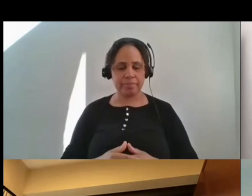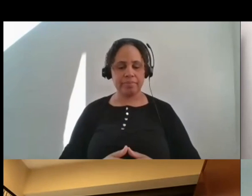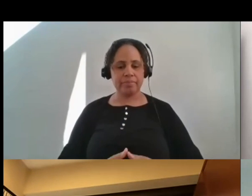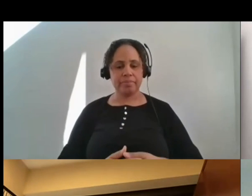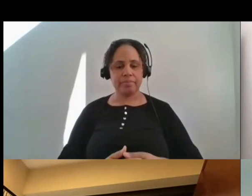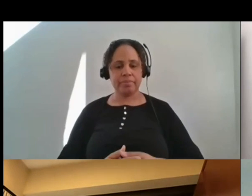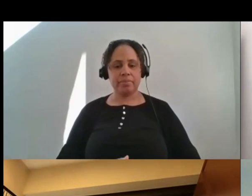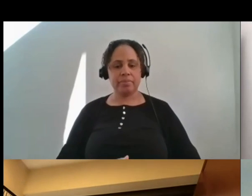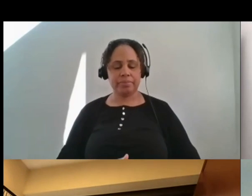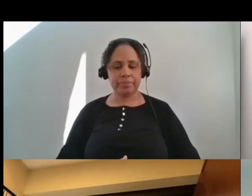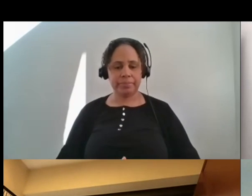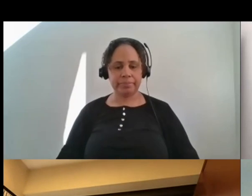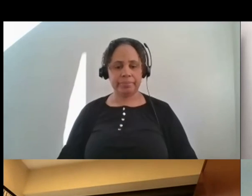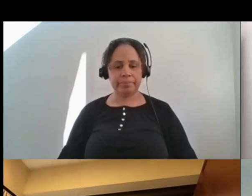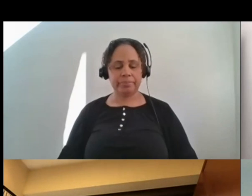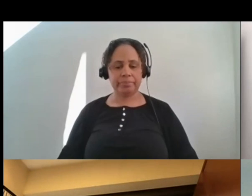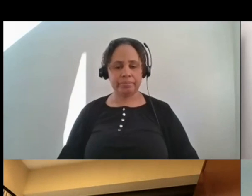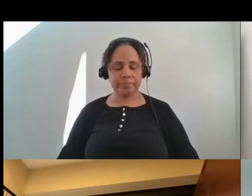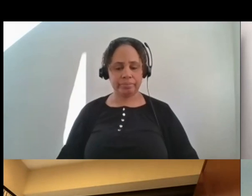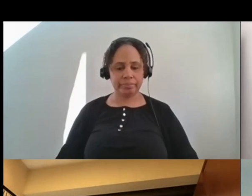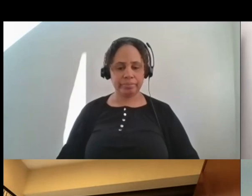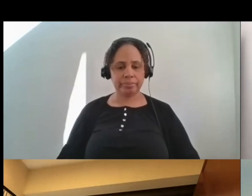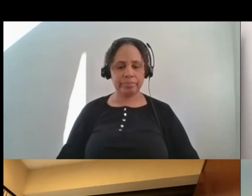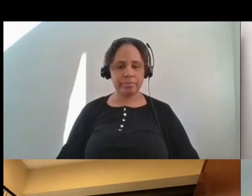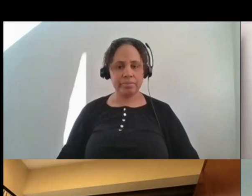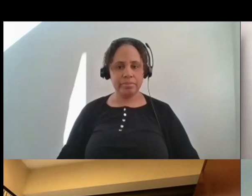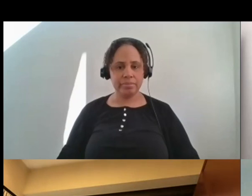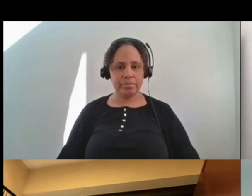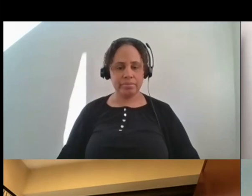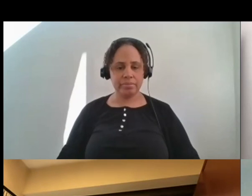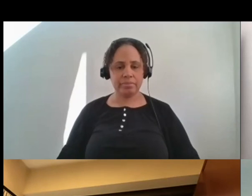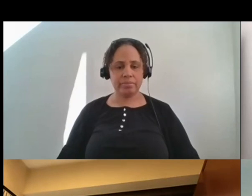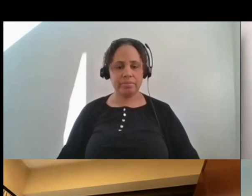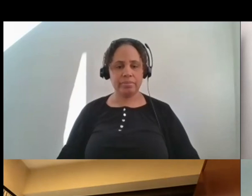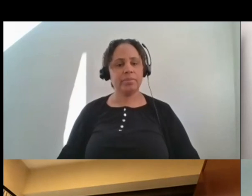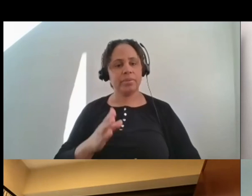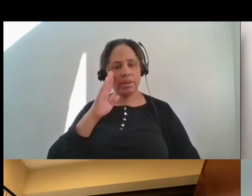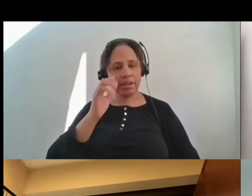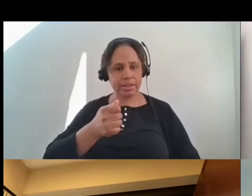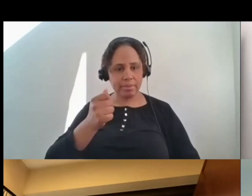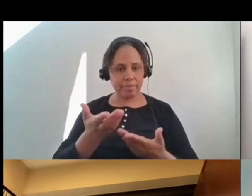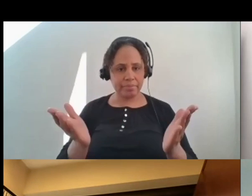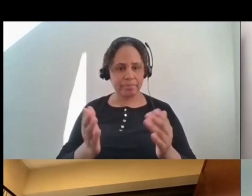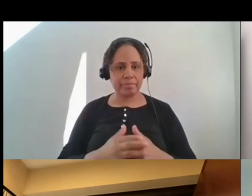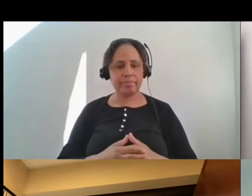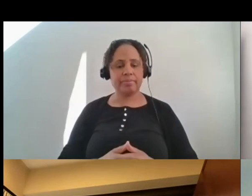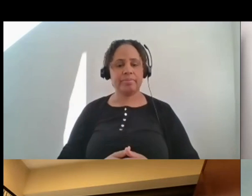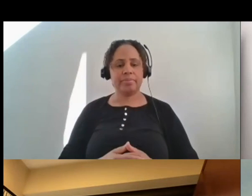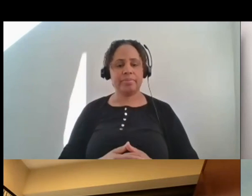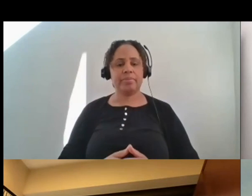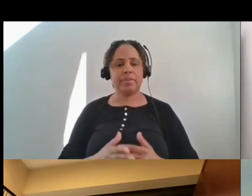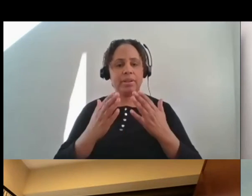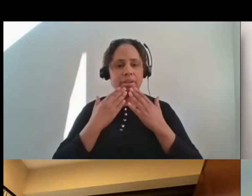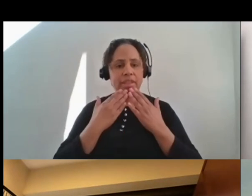إلا الذين آمنوا وعملوا الصالحات وتواصوا بالحق وتواصوا بالصبر. السلام عليكم ورحمة الله. Ameen. Thank you. Thank you